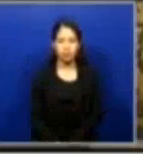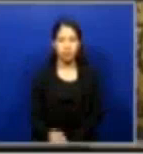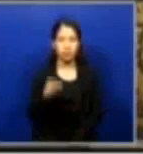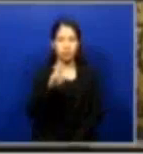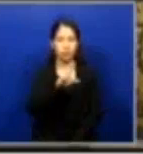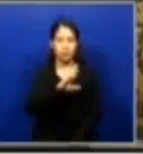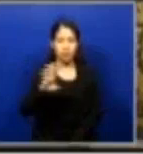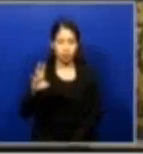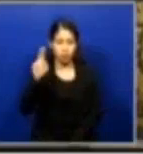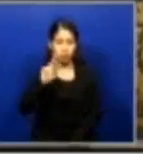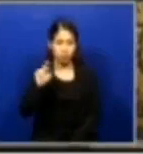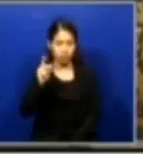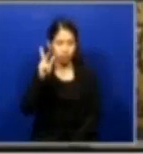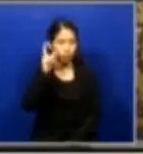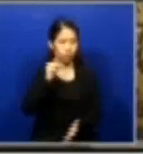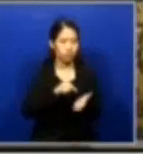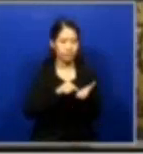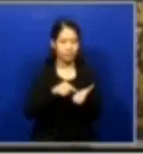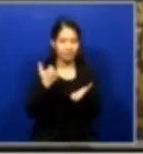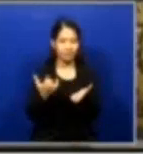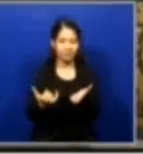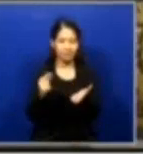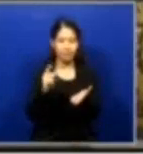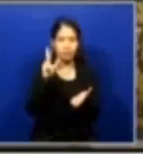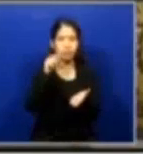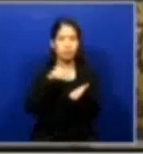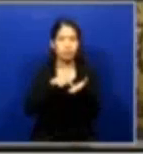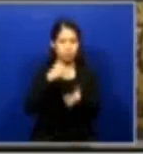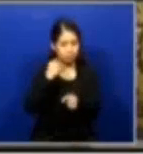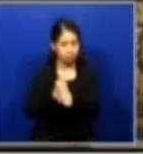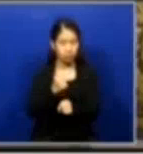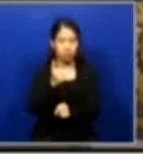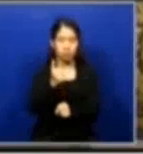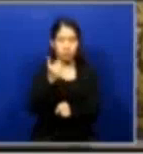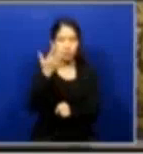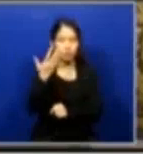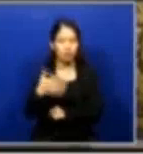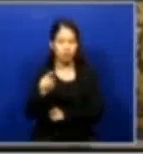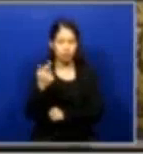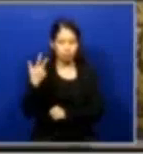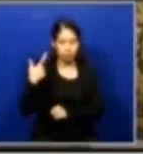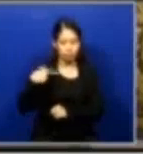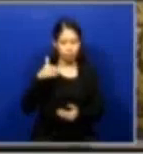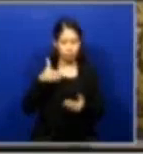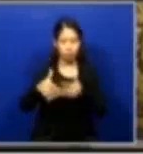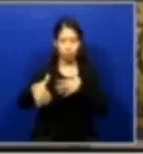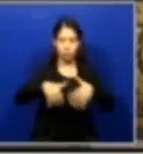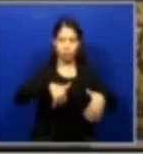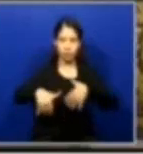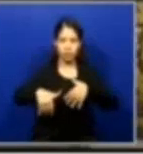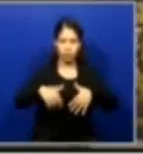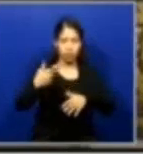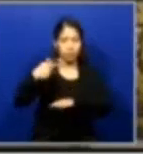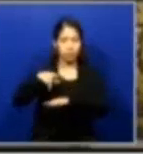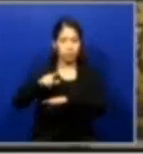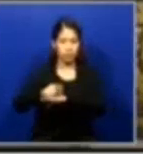การใช้ข้อเสนอของผมเนี่ยจึงเป็นข้อเสนอที่เป็นไปได้แล้วมันจะเกิดประโยชน์ต่อประชาชนท่านประธานครับ